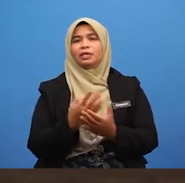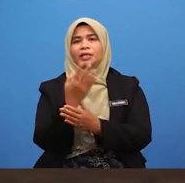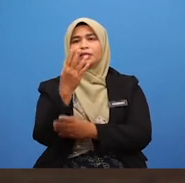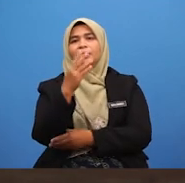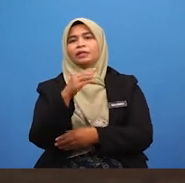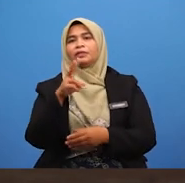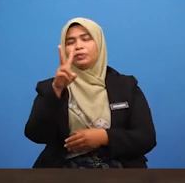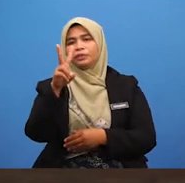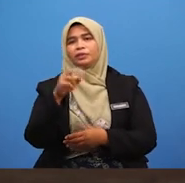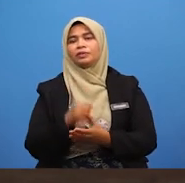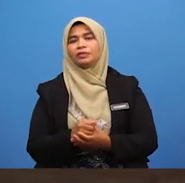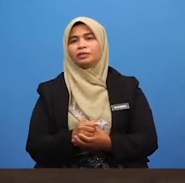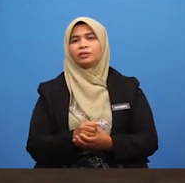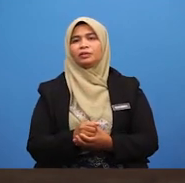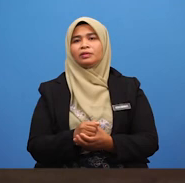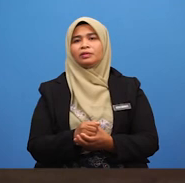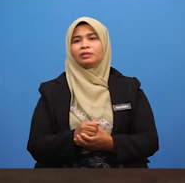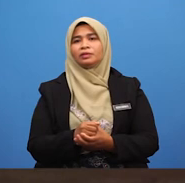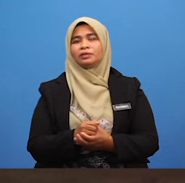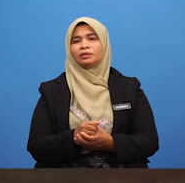lengan 2 keping,